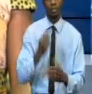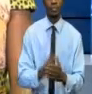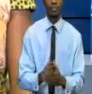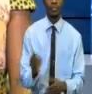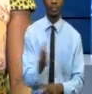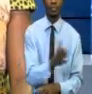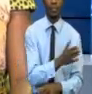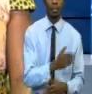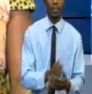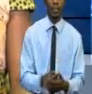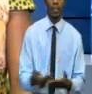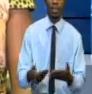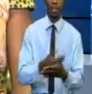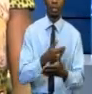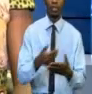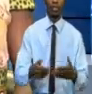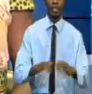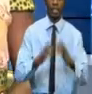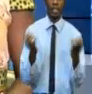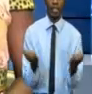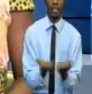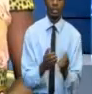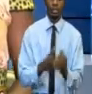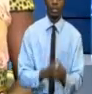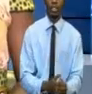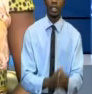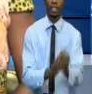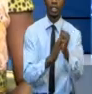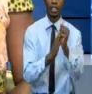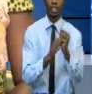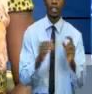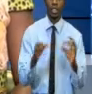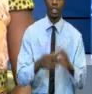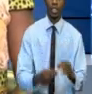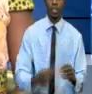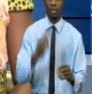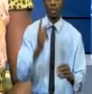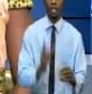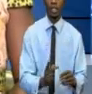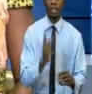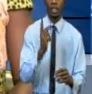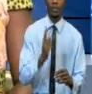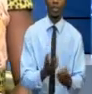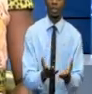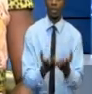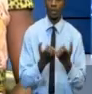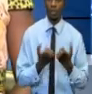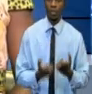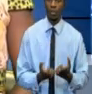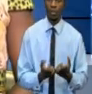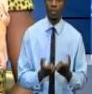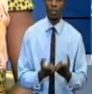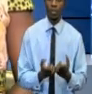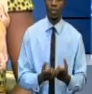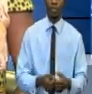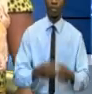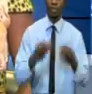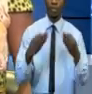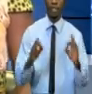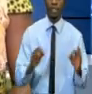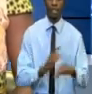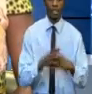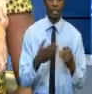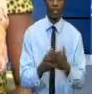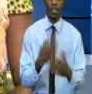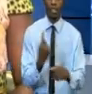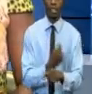La nouvelle équipe dirigeante du Haut-Katanga tient à finaliser les chantiers amorcés dans la ville de Lubumbashi. Kasongo Kibale,